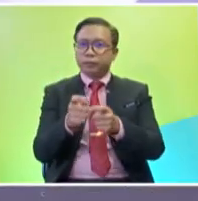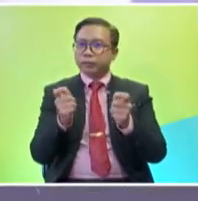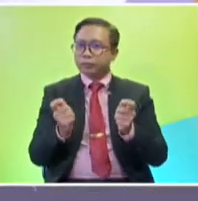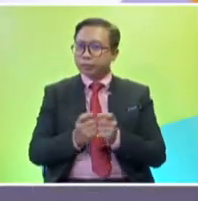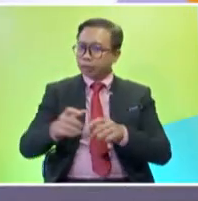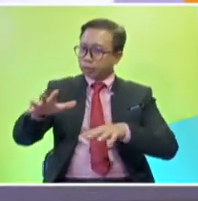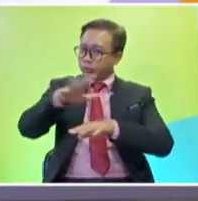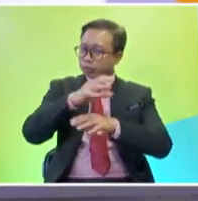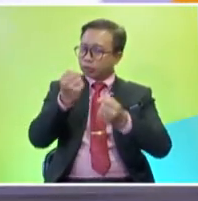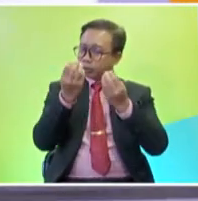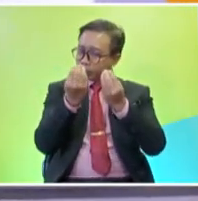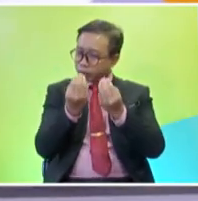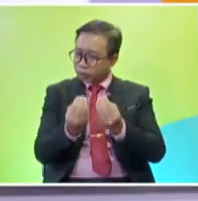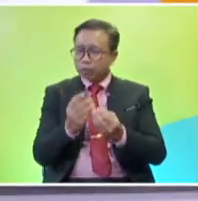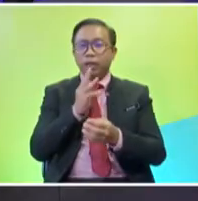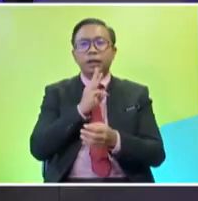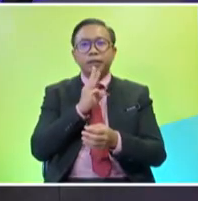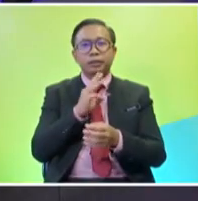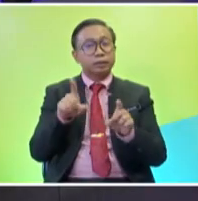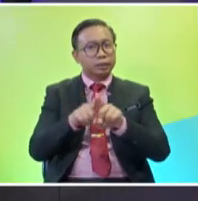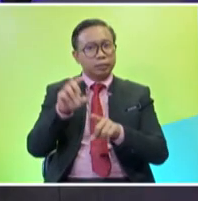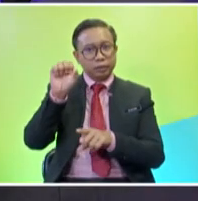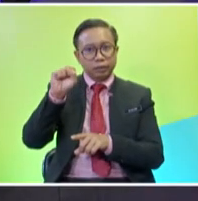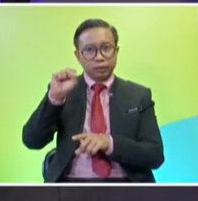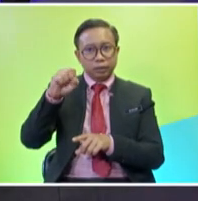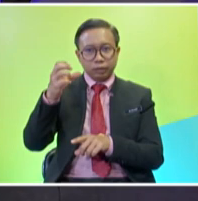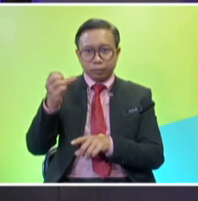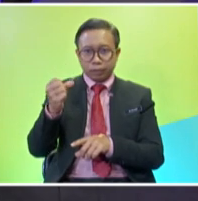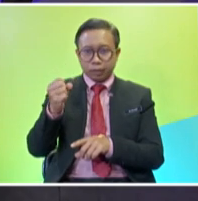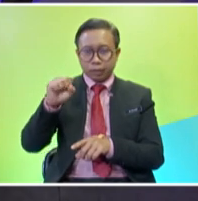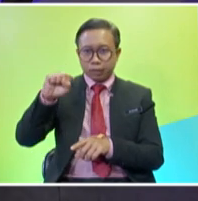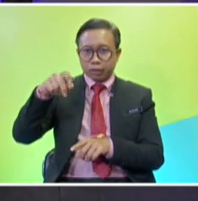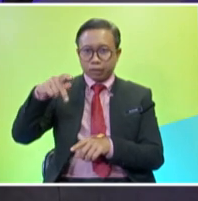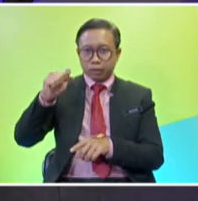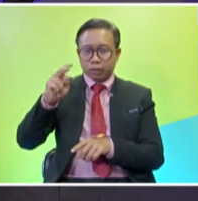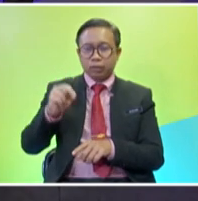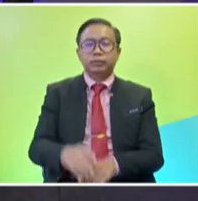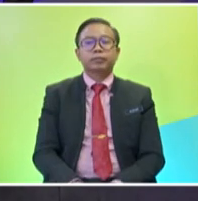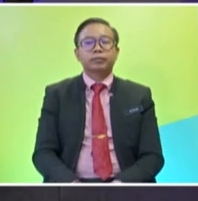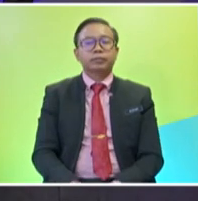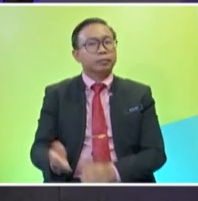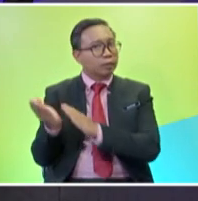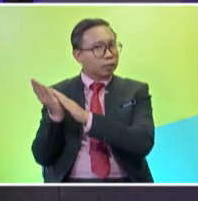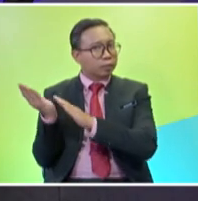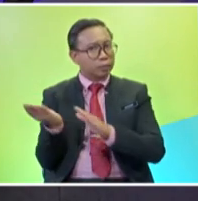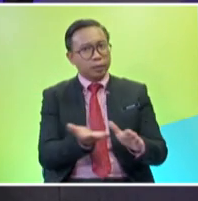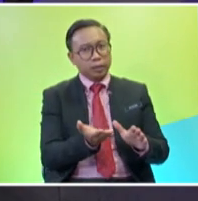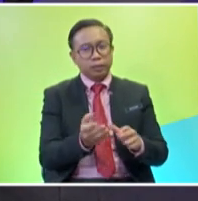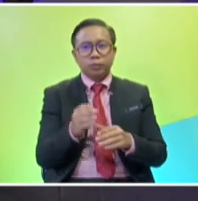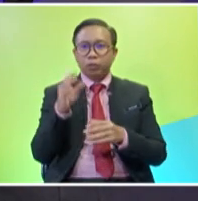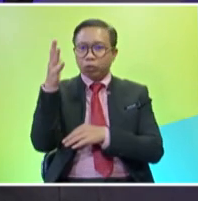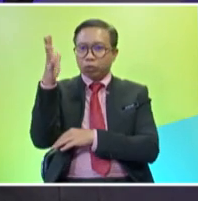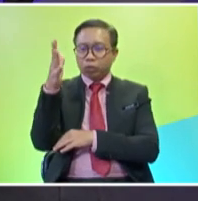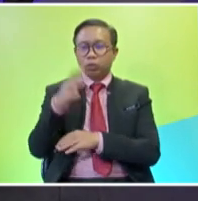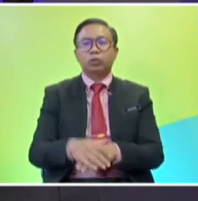boleh menyerap air seperti Oke jadi bila kita ganggu kita terbang pokok kita teruka tanah kita tanam